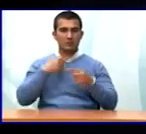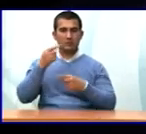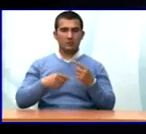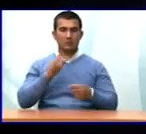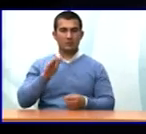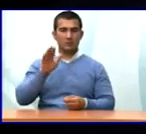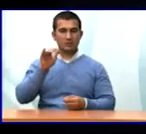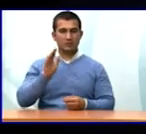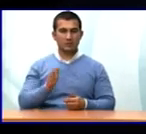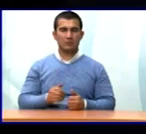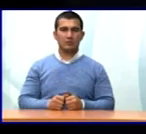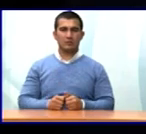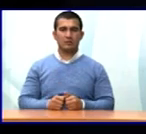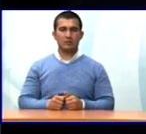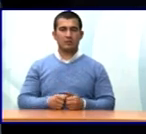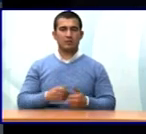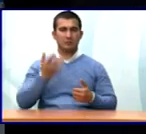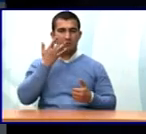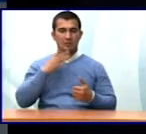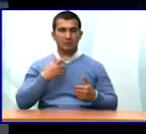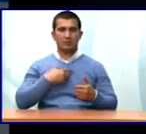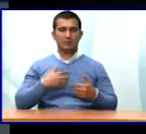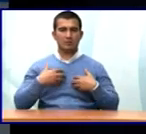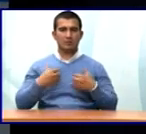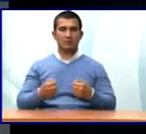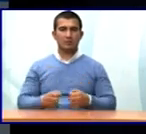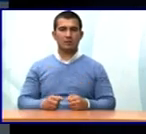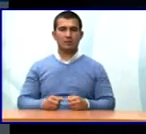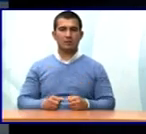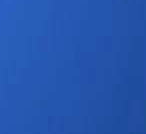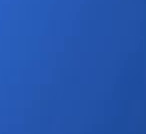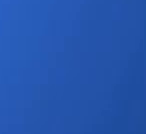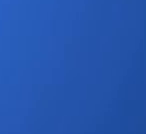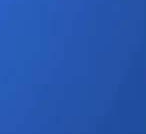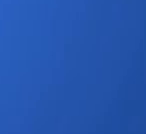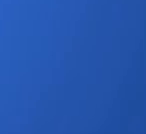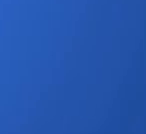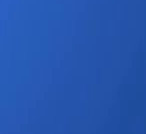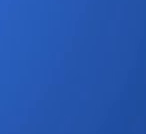darsgacha sizlar bilan xayrlashamiz. Xayr, salomat bo'ling.